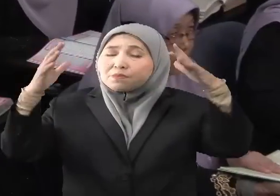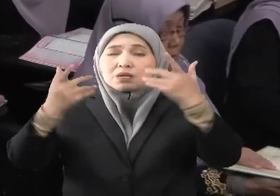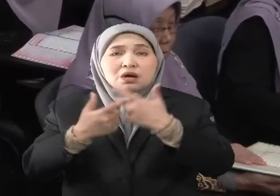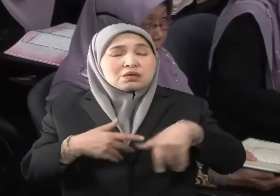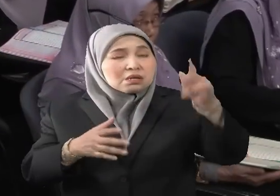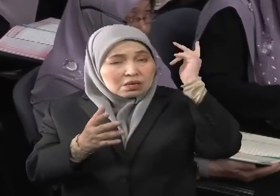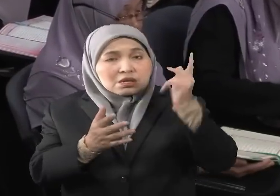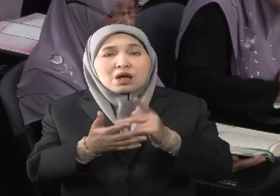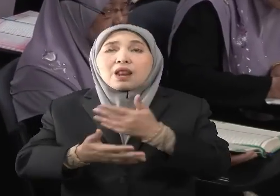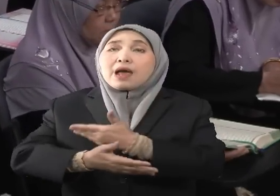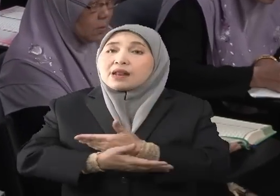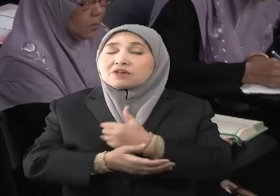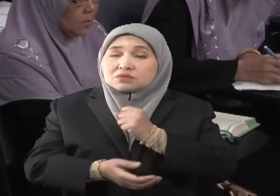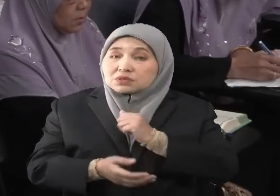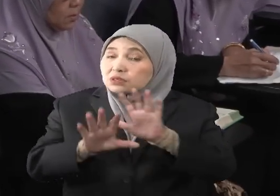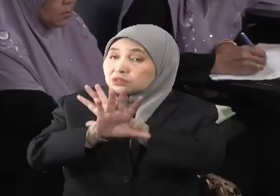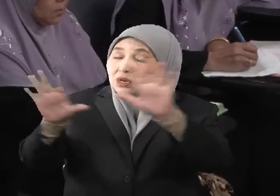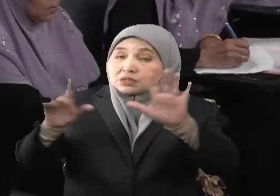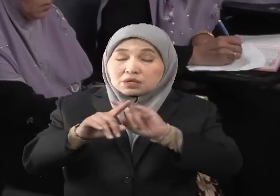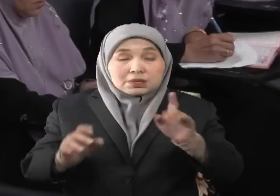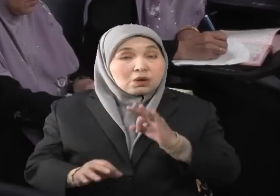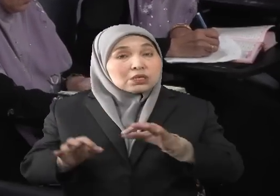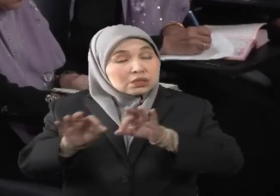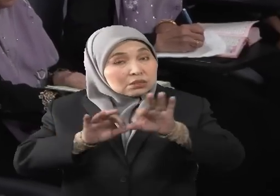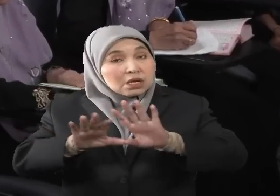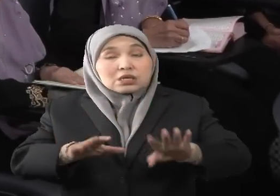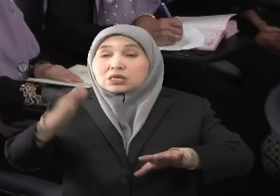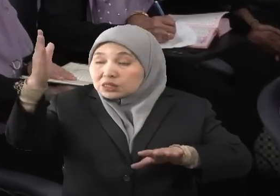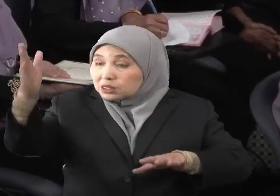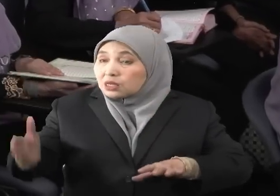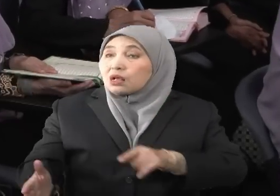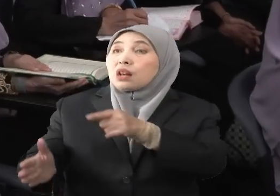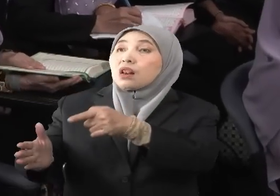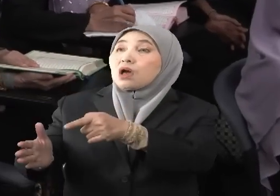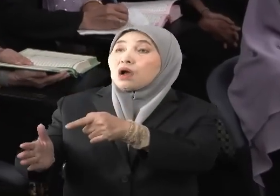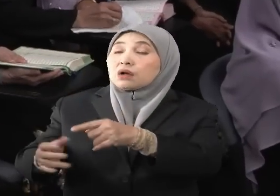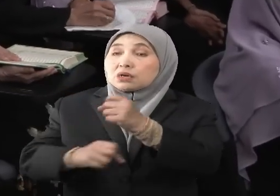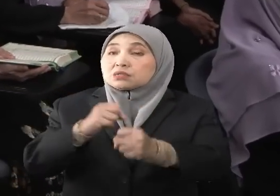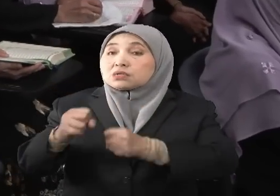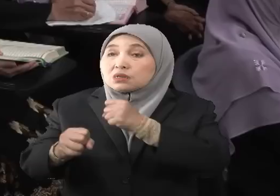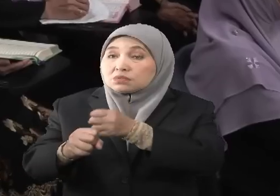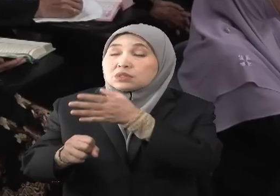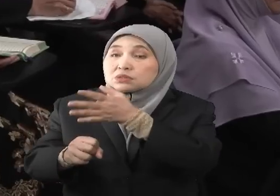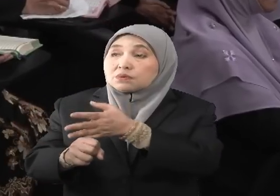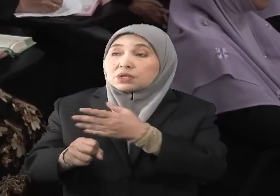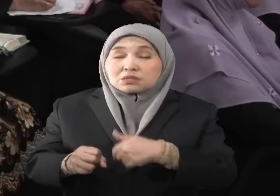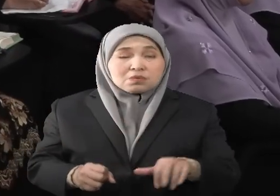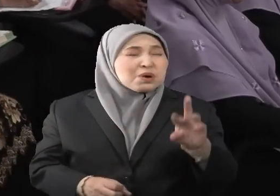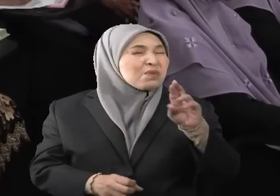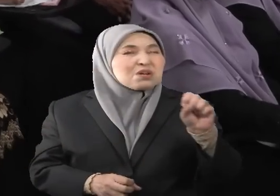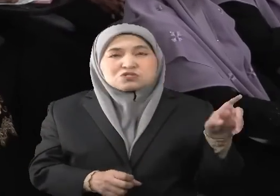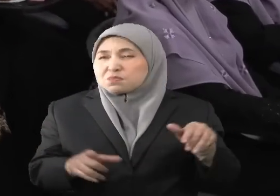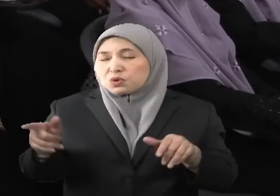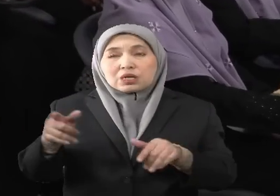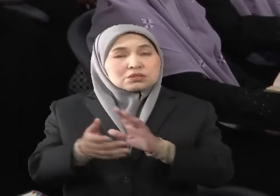mengenali anak sendiri jelas Tetapi kalau kita Jelaskan ini adalah nabi akhir zaman dia buka bangsa kita resistornya mereka nih kemudian